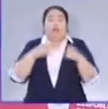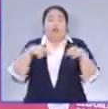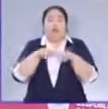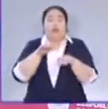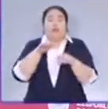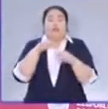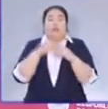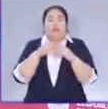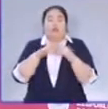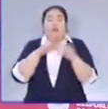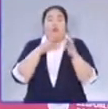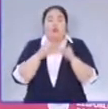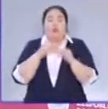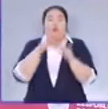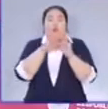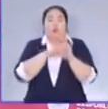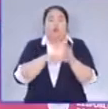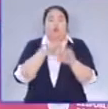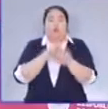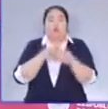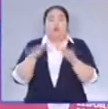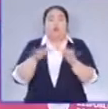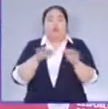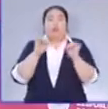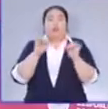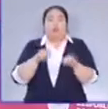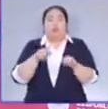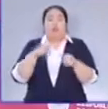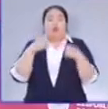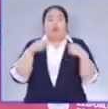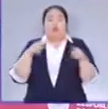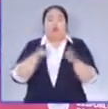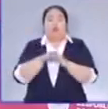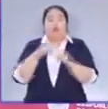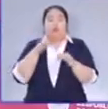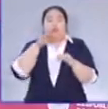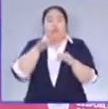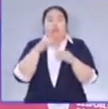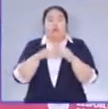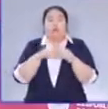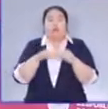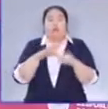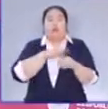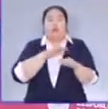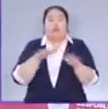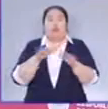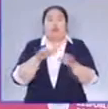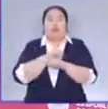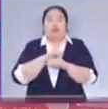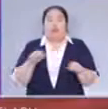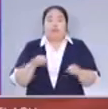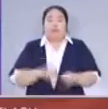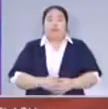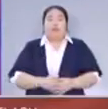avtotransport vositalari ro'yxati bo'yicha harakatlanish mumkin. Bunda boshqa holatlarda transport vositalarini harakatlanishi mumkin